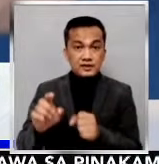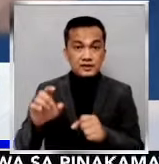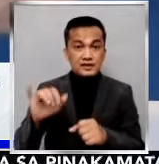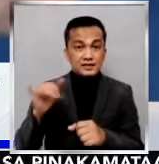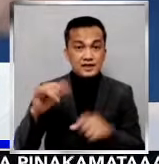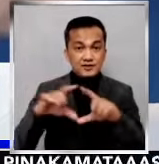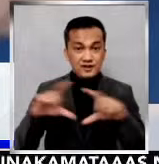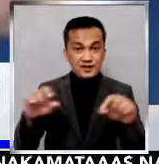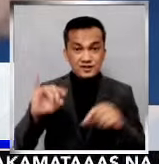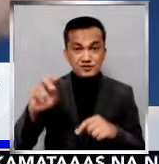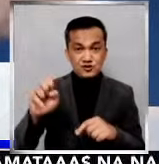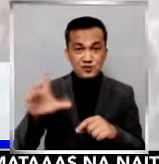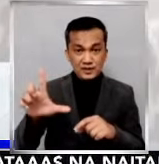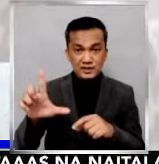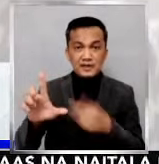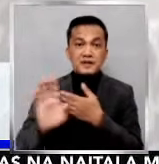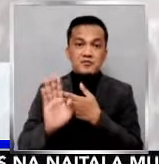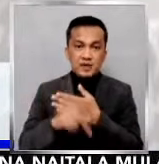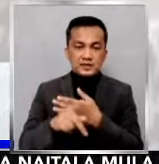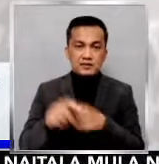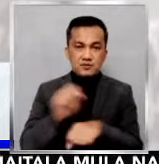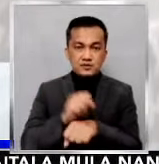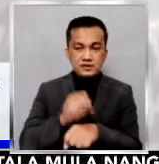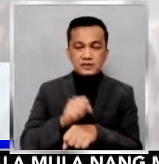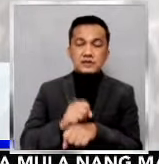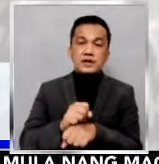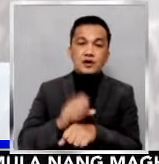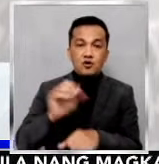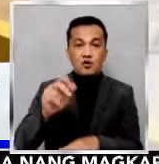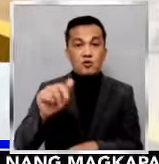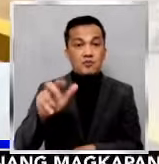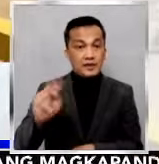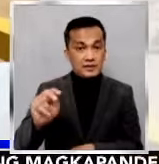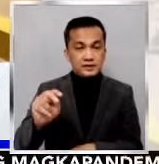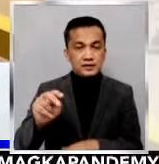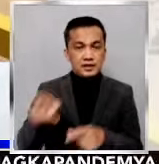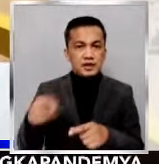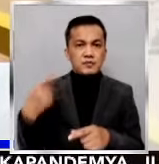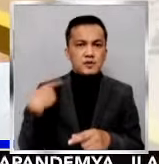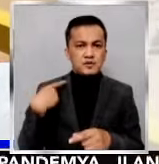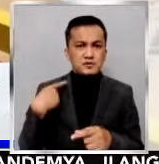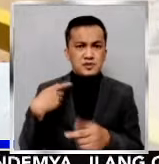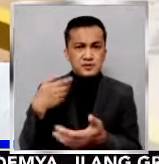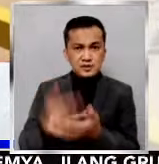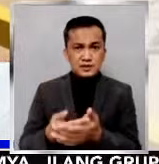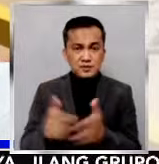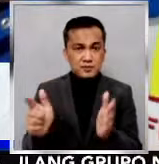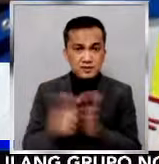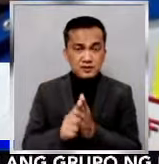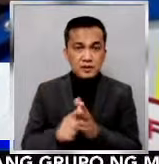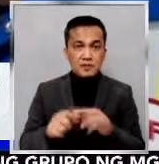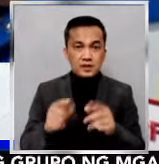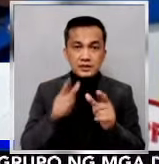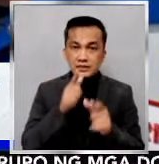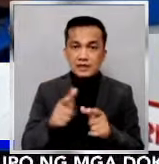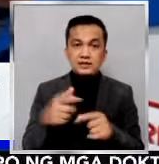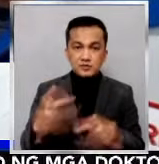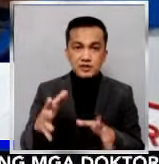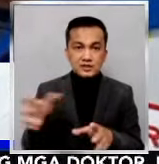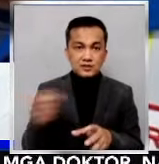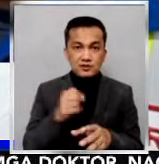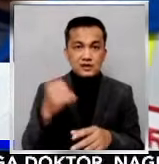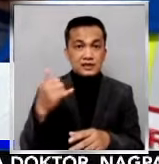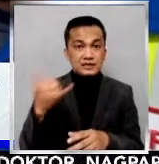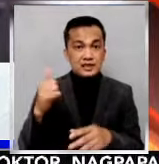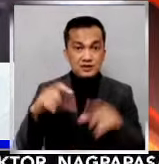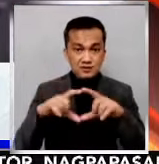balik manggagawa sa Oman. Inabutan siya ng deployment ban pero swerte raw at nakakuha na ng yellow card ngayong binawi na ng Oman